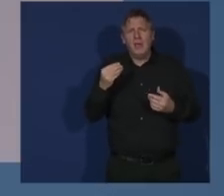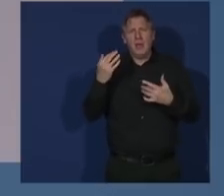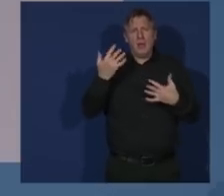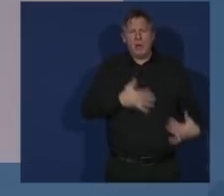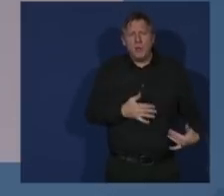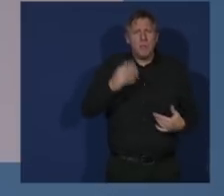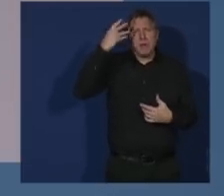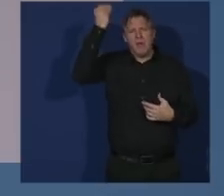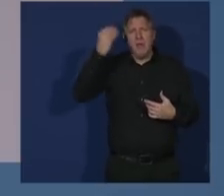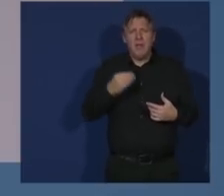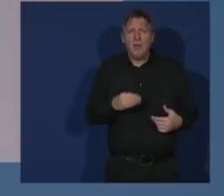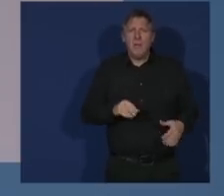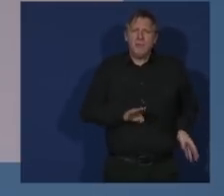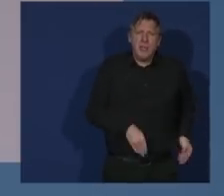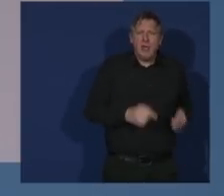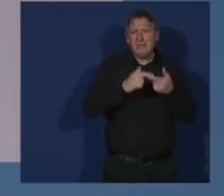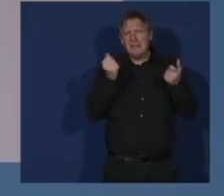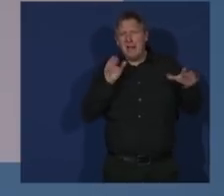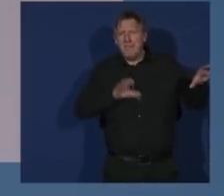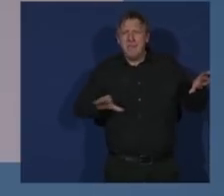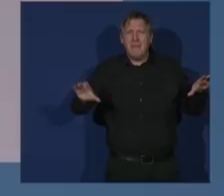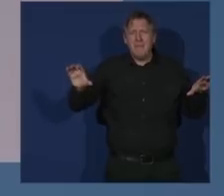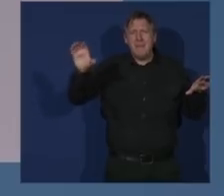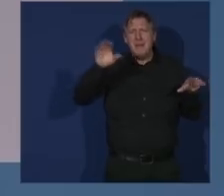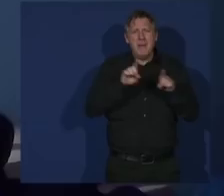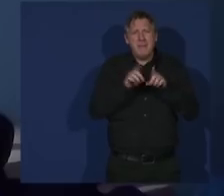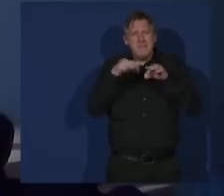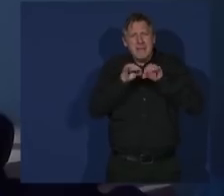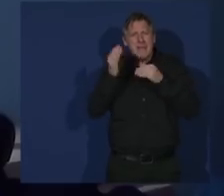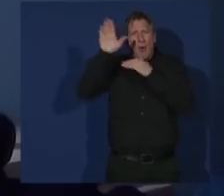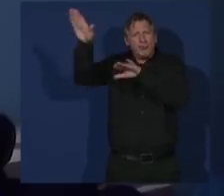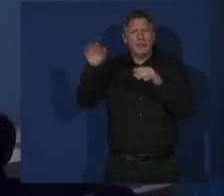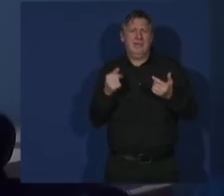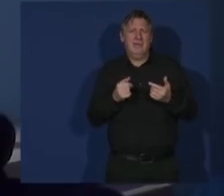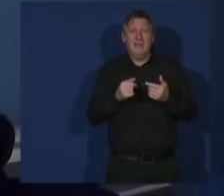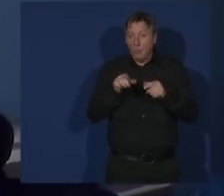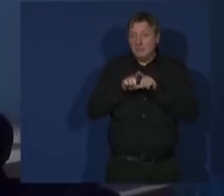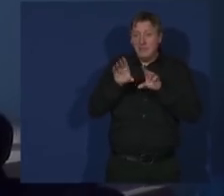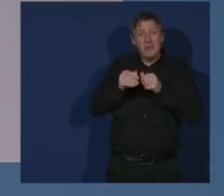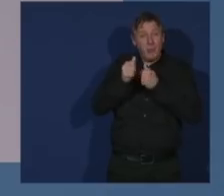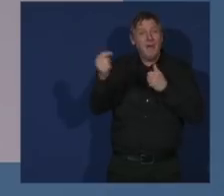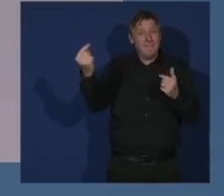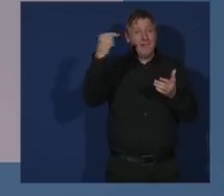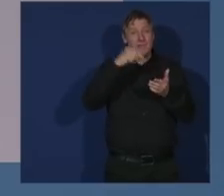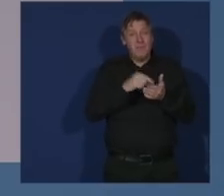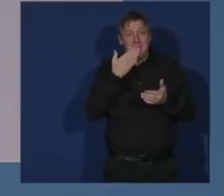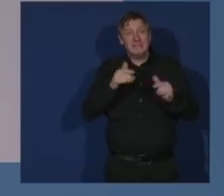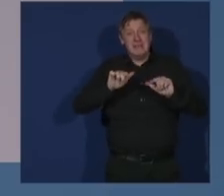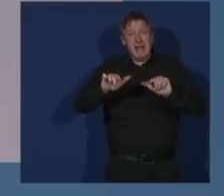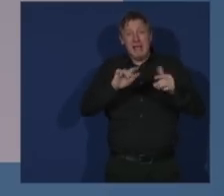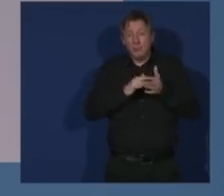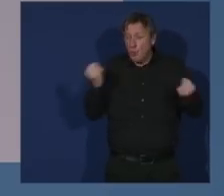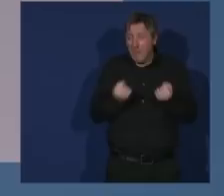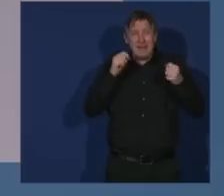oui. Et vous êtes venus de loin. Merci d'être là aujourd'hui. Toute la campagne était tournée vers